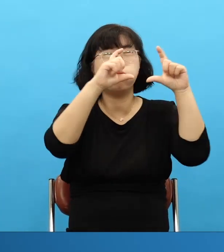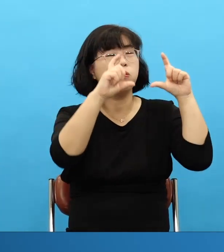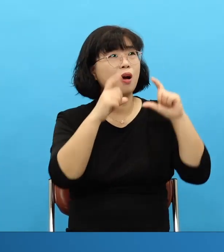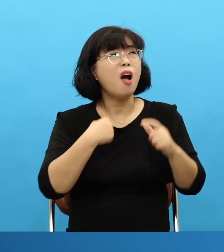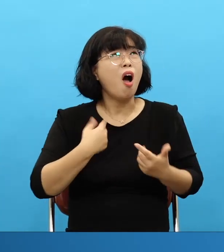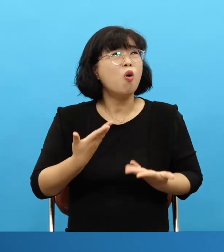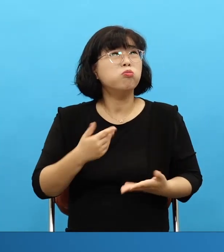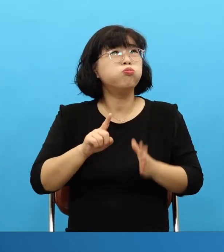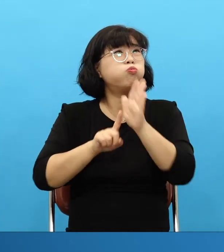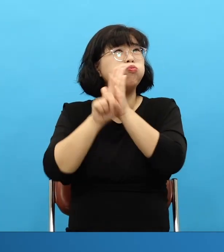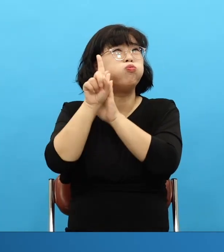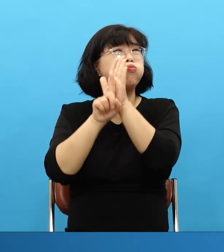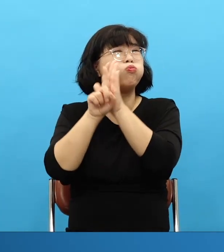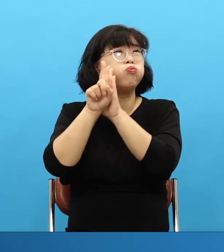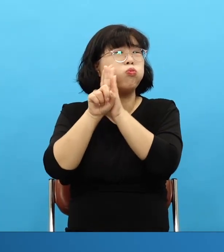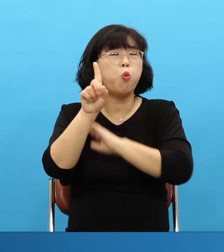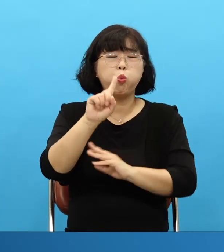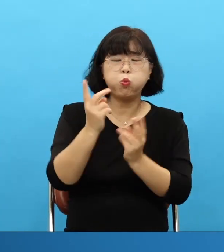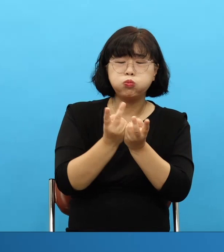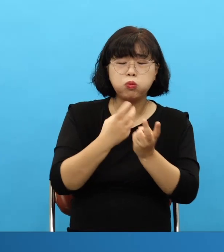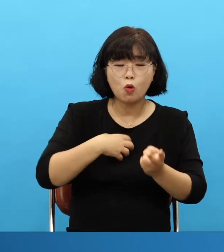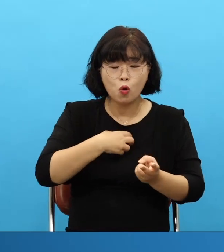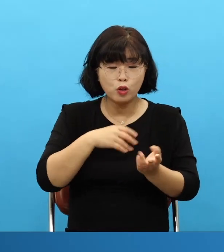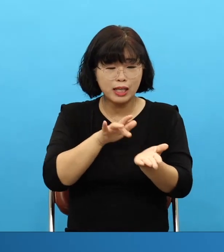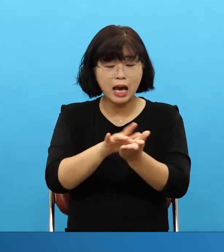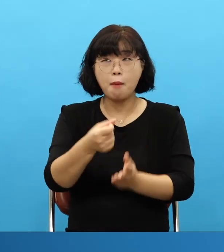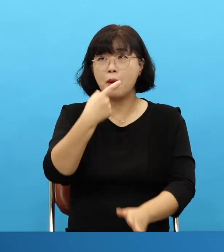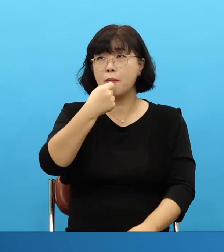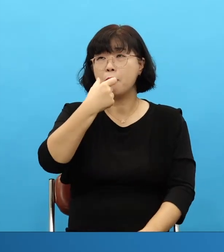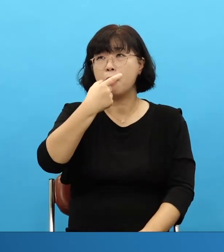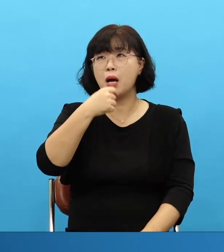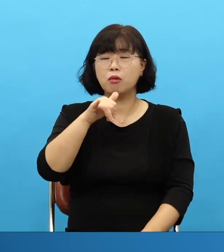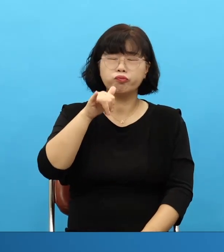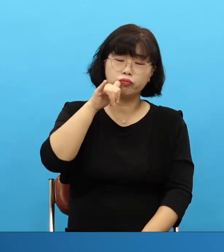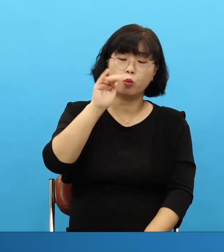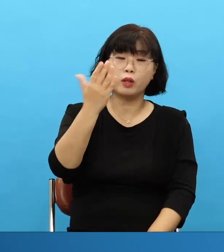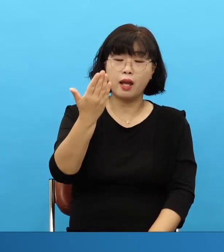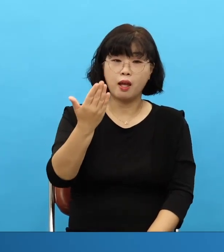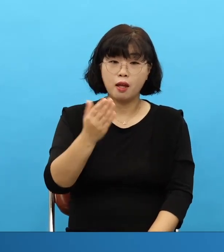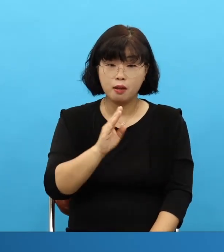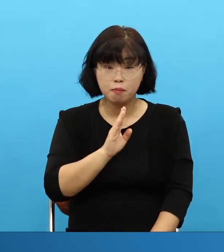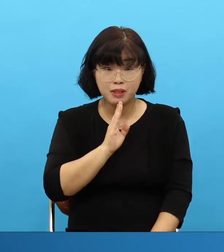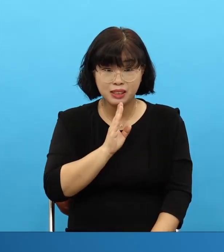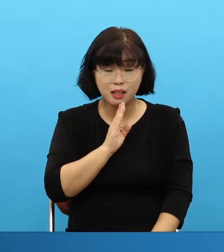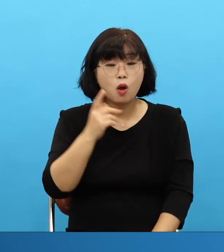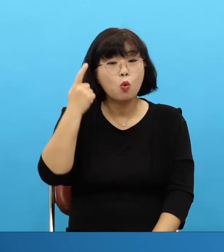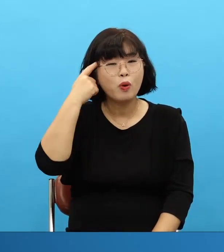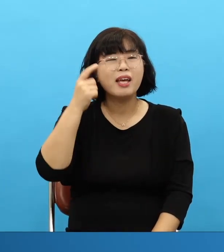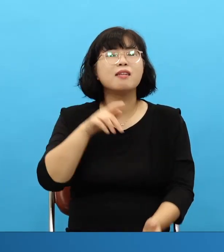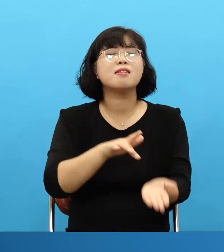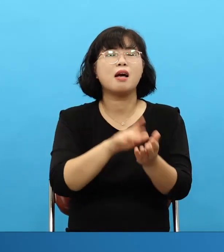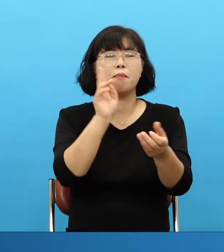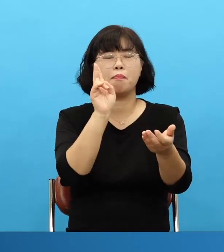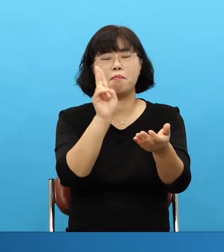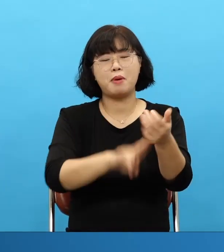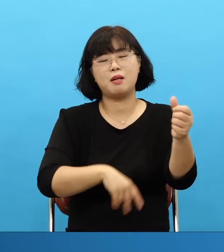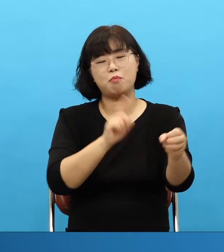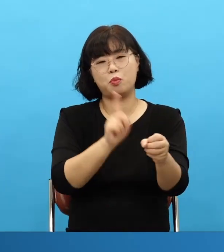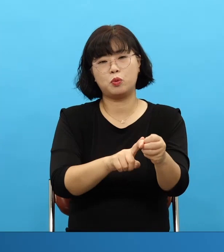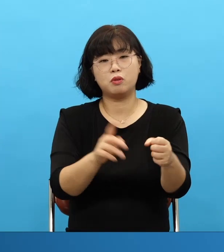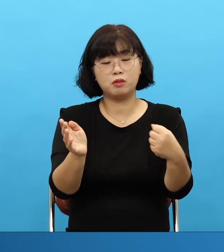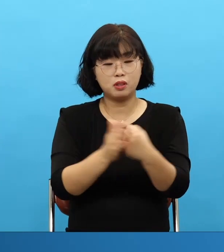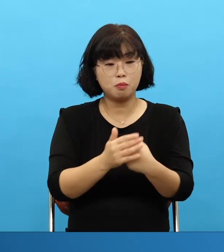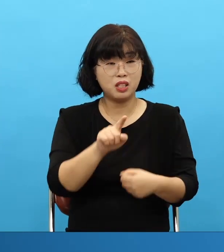of us. 하나님은 여러분에게 보좌의 축복을 남겨두고 계십니다. God has reserved for you the blessing of the 확실합니다. throne. It's a sure